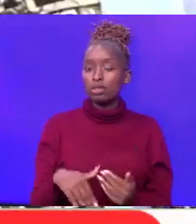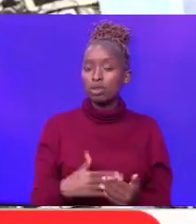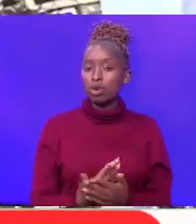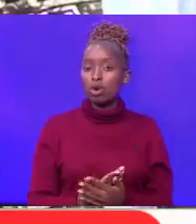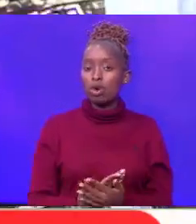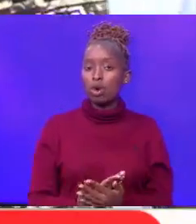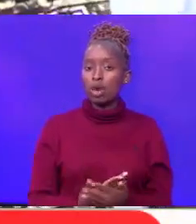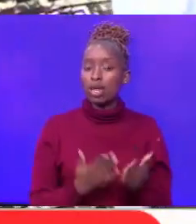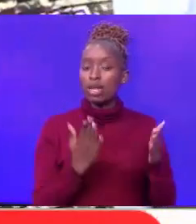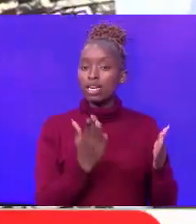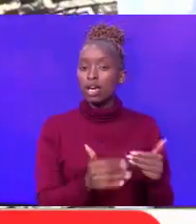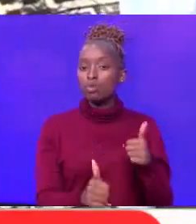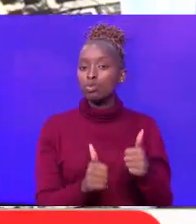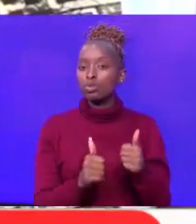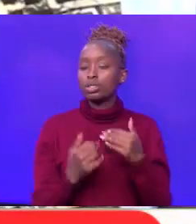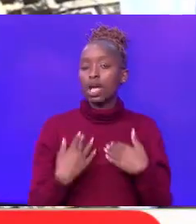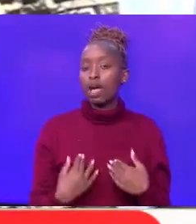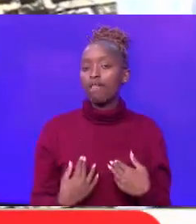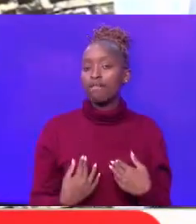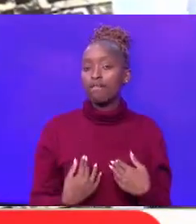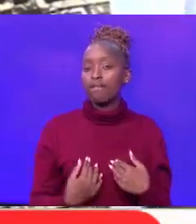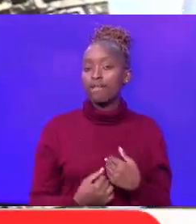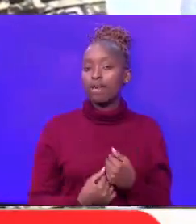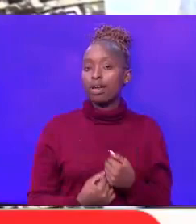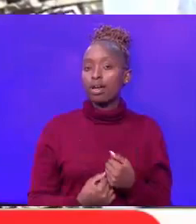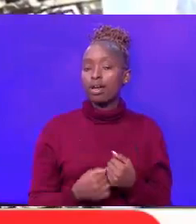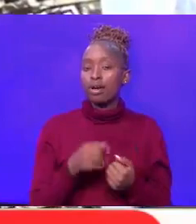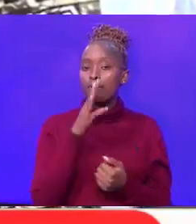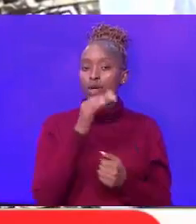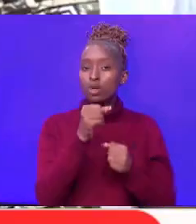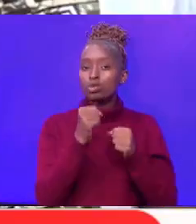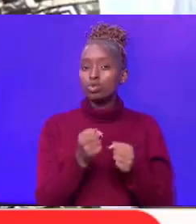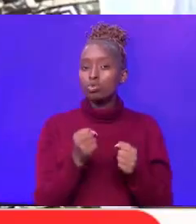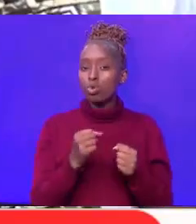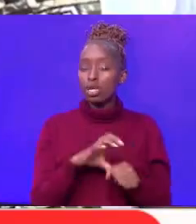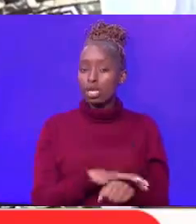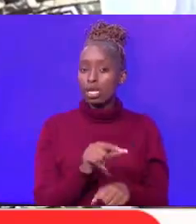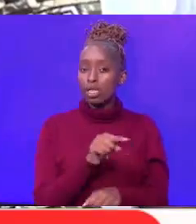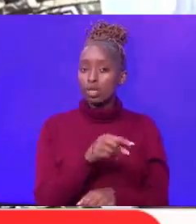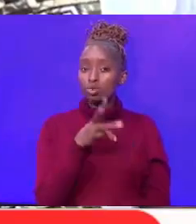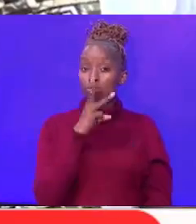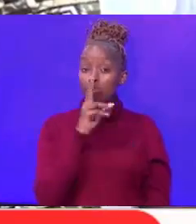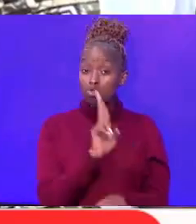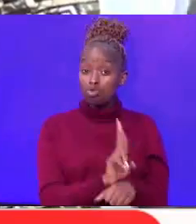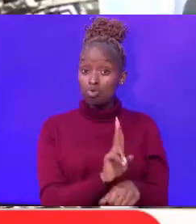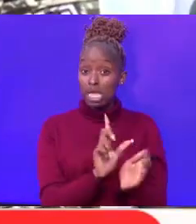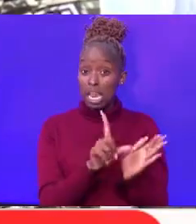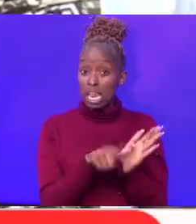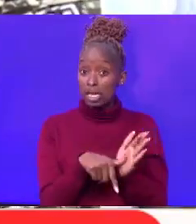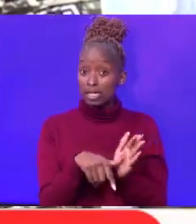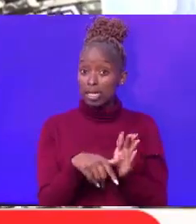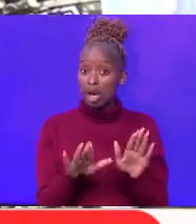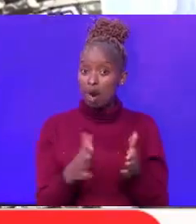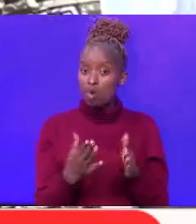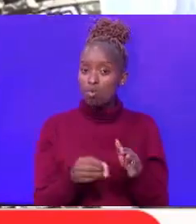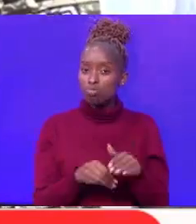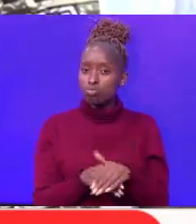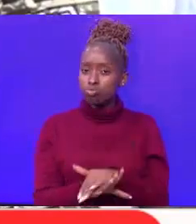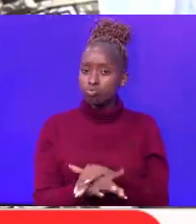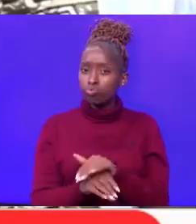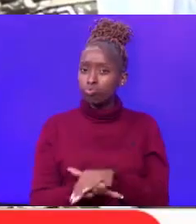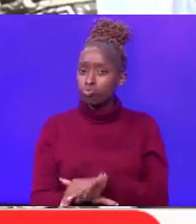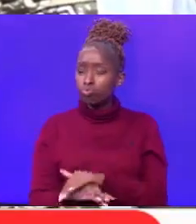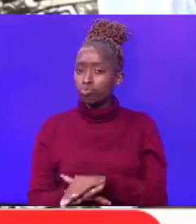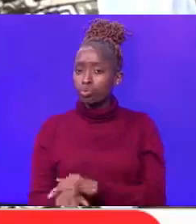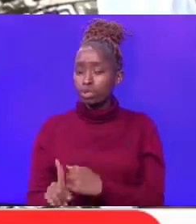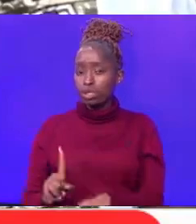mabwawa ambayo yanaweza kushikilia maji yale yatumike kwa irrigation kwa sababu it's a big waste japo kuna